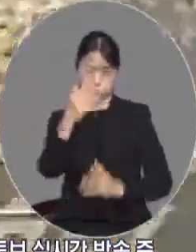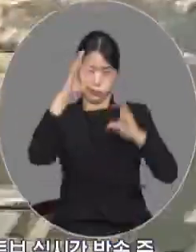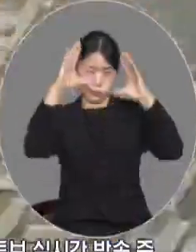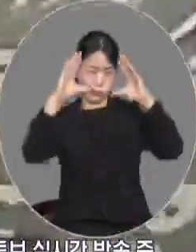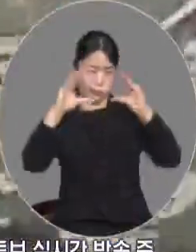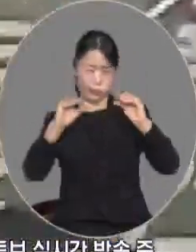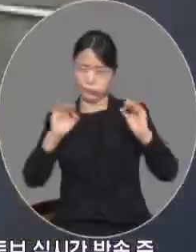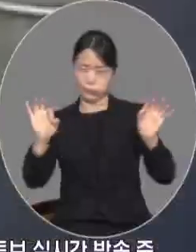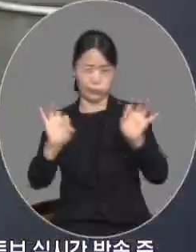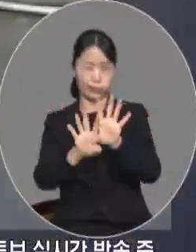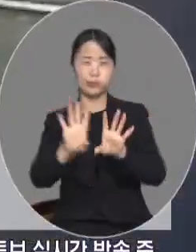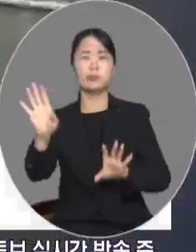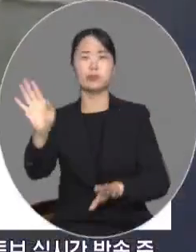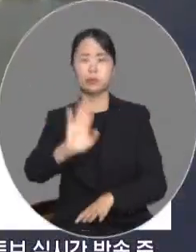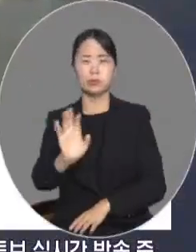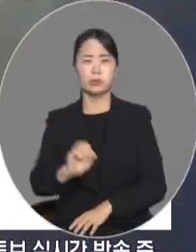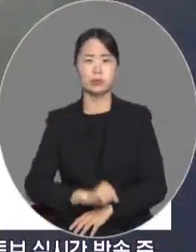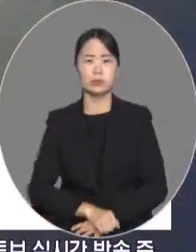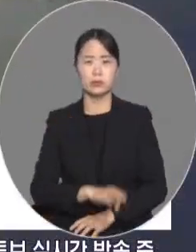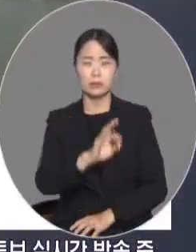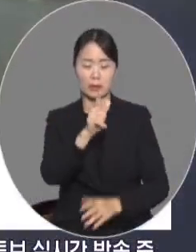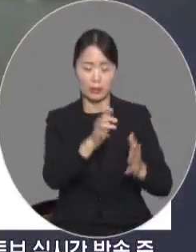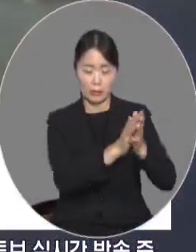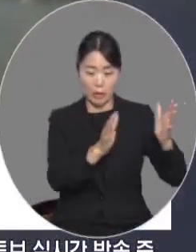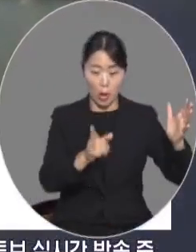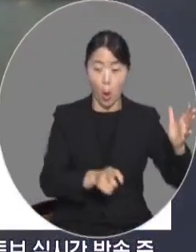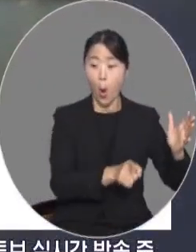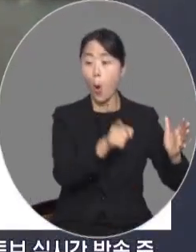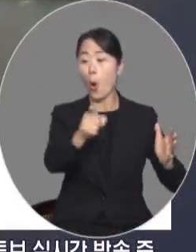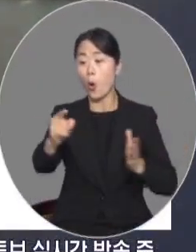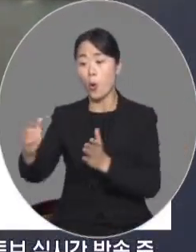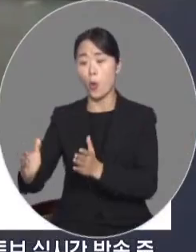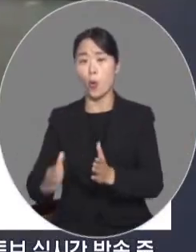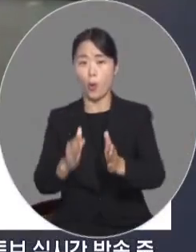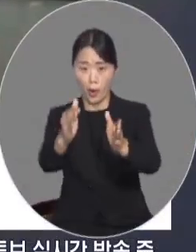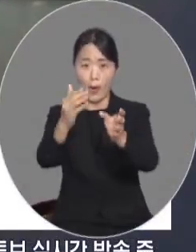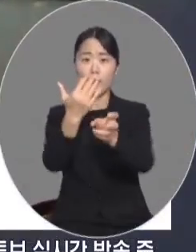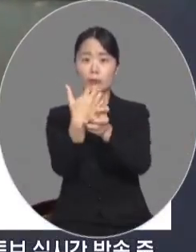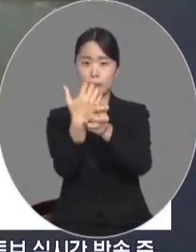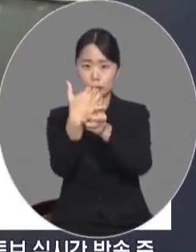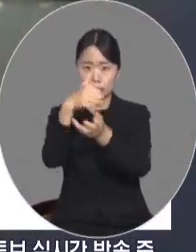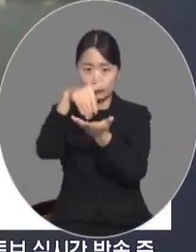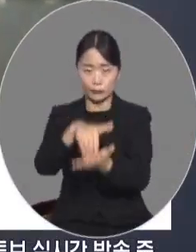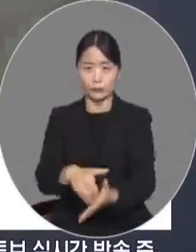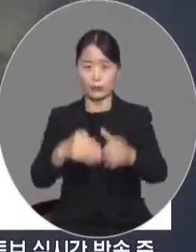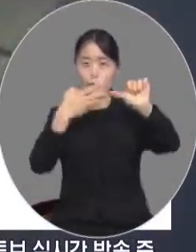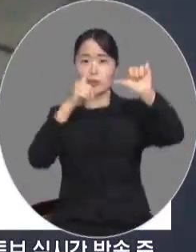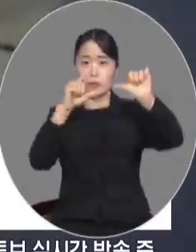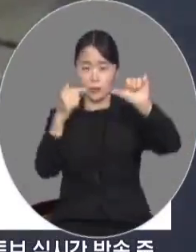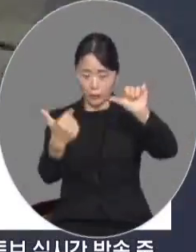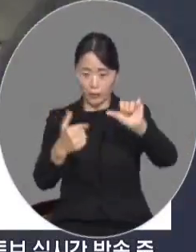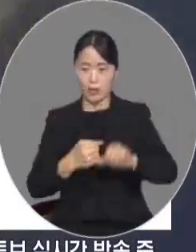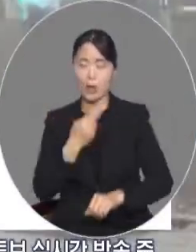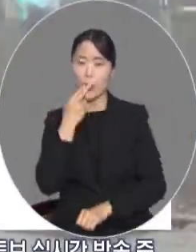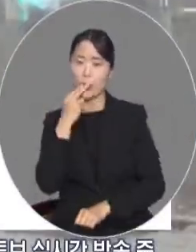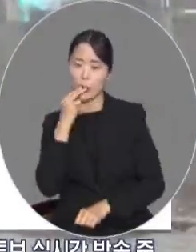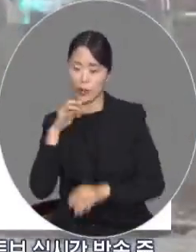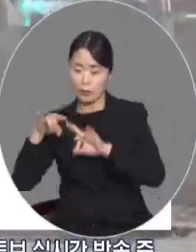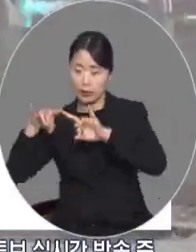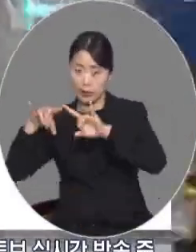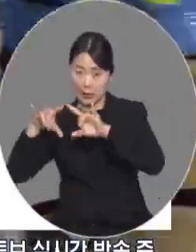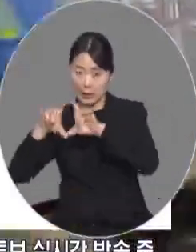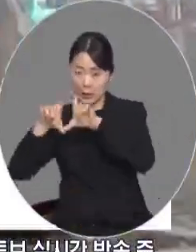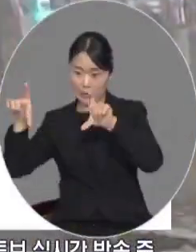기미가 없습니다. 아파트 인근 도로에서 5톤 규모의 전기차 폐배터리를 수송하던 차량에 불이 난